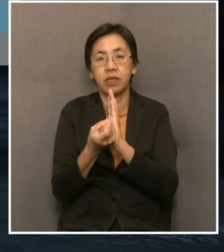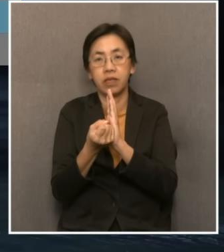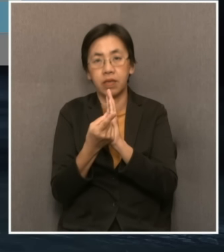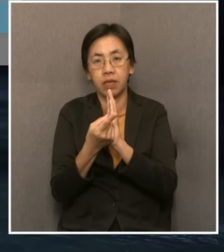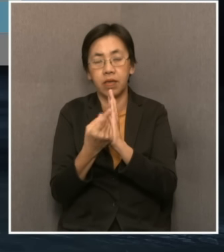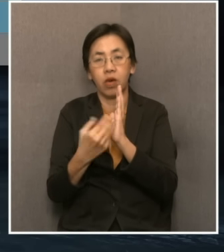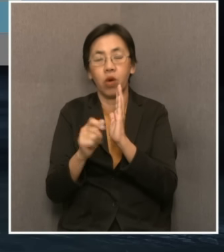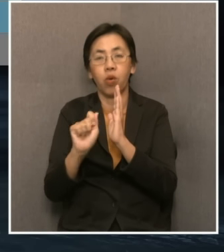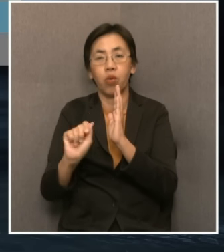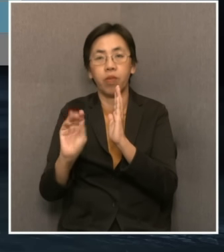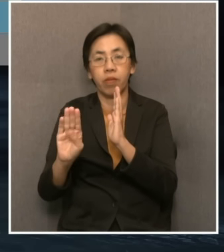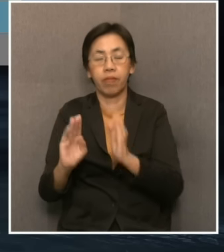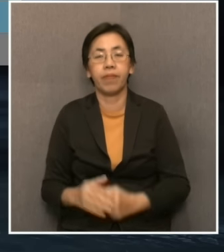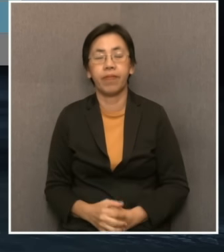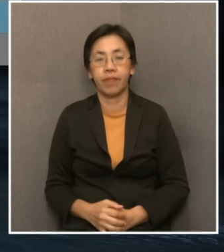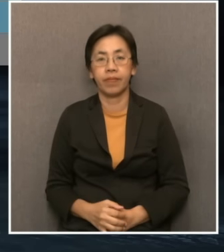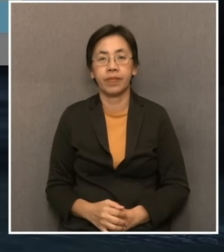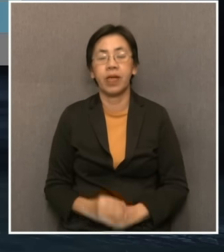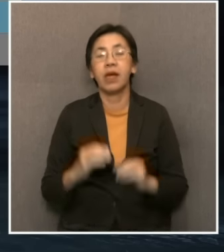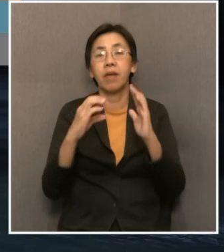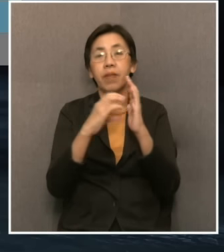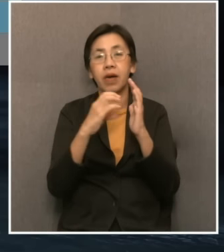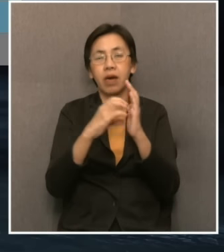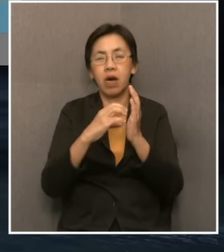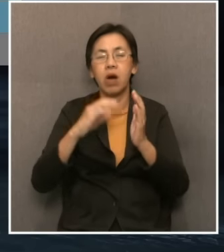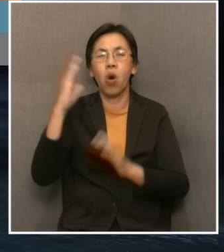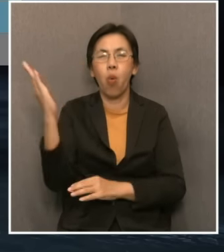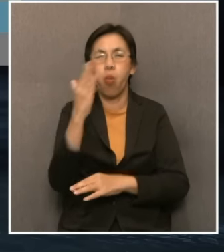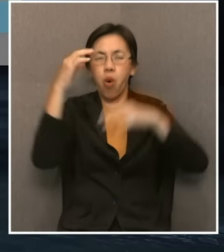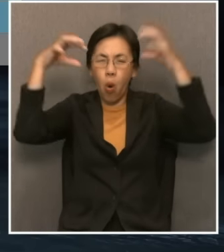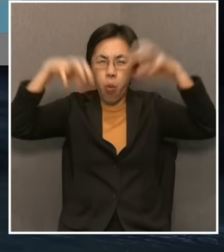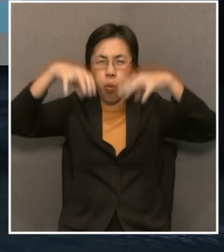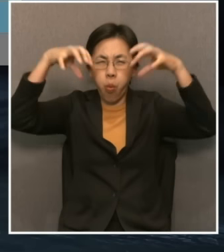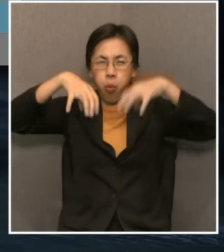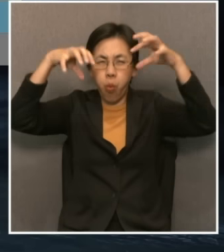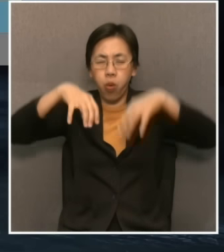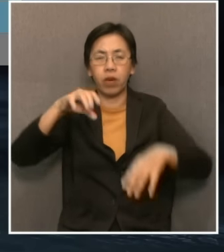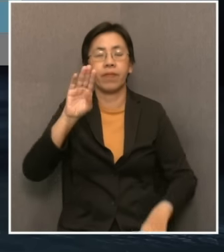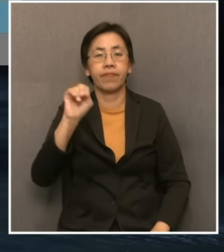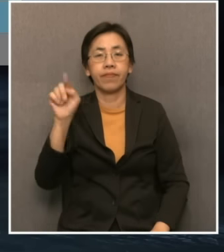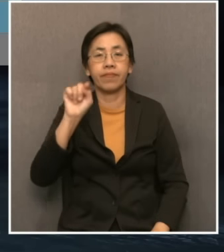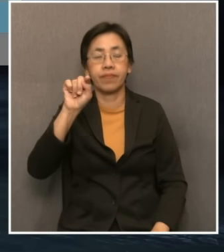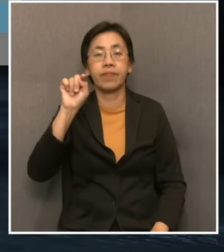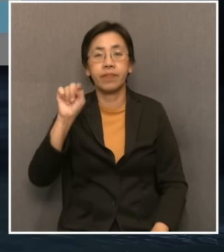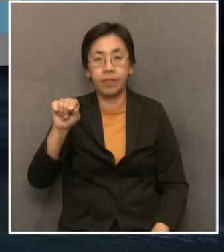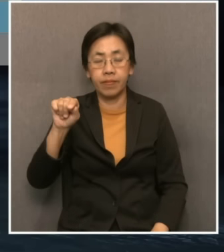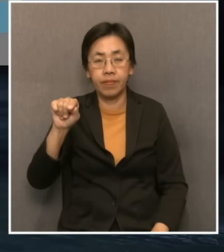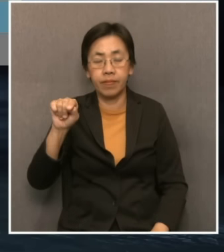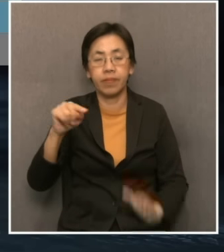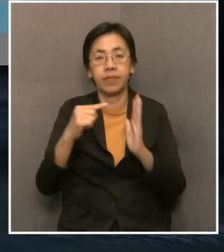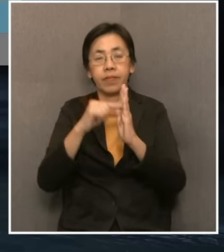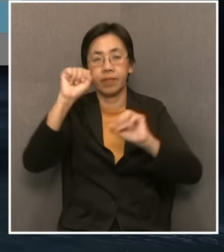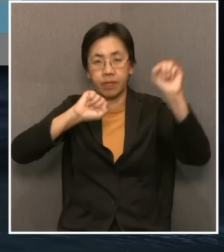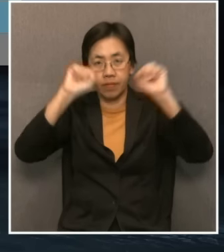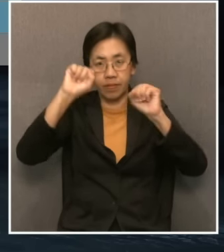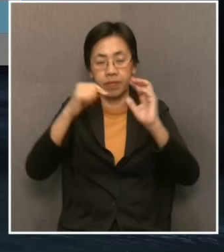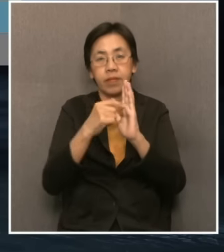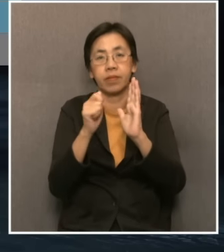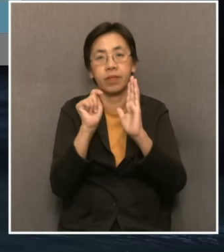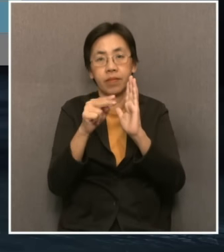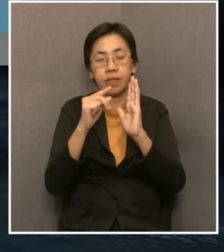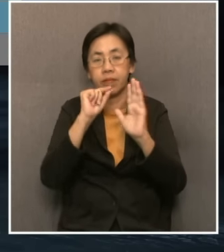อุบลราชธานีครับส่วนภาคกลางมีฝนฟ้าคะนองร้อยละ 40ของพื้นที่บริเวณจังหวัดนครสวรรค์อุทัยธานี